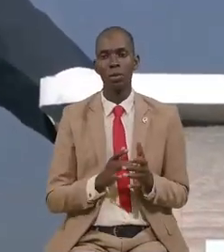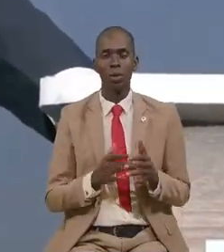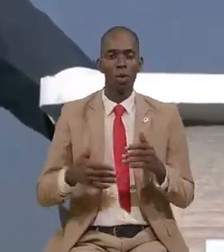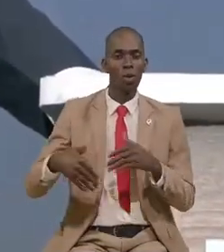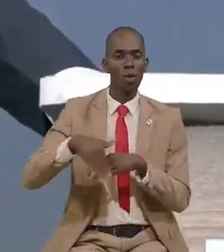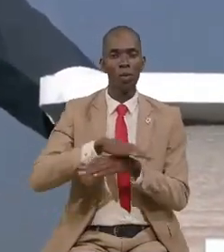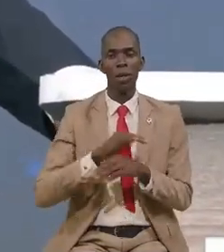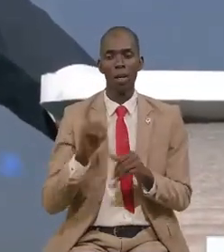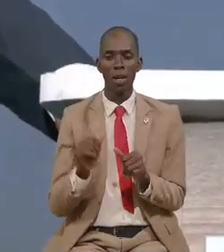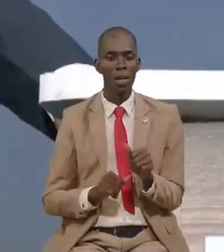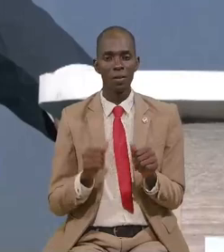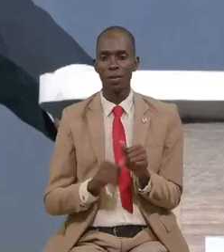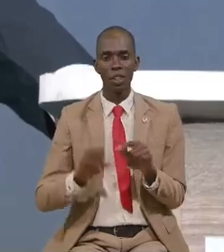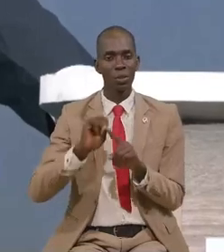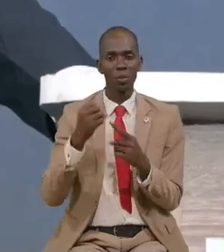couvre toute situation.